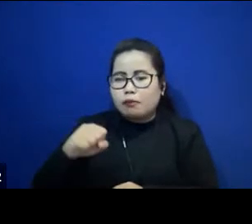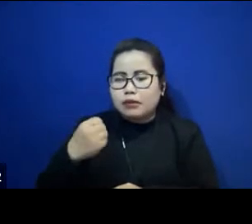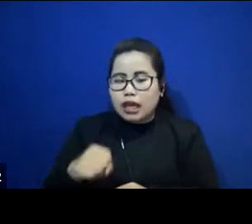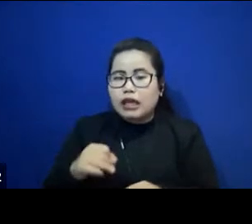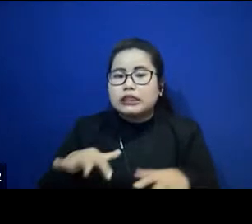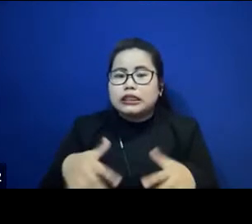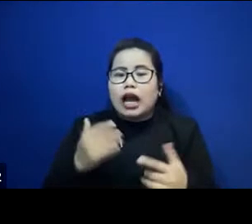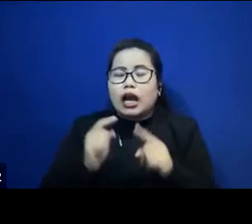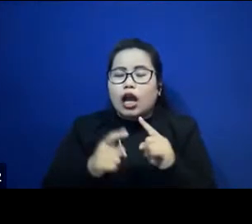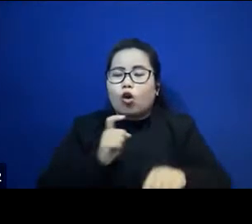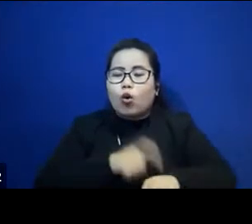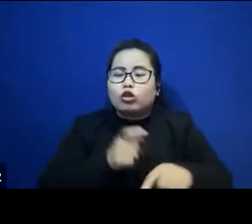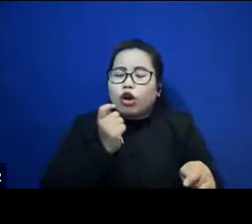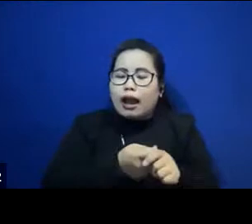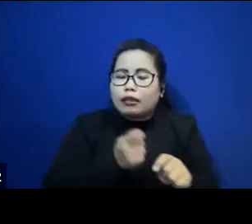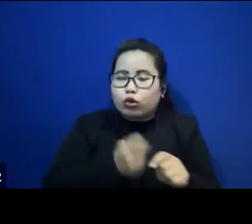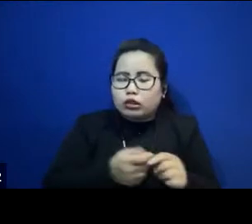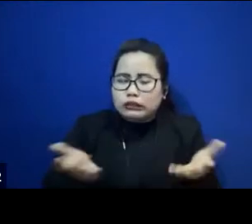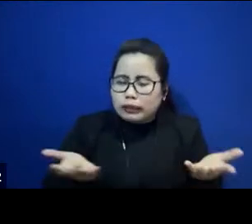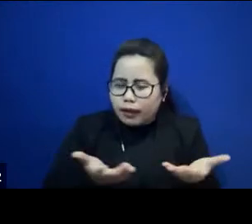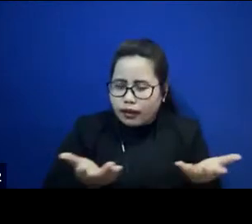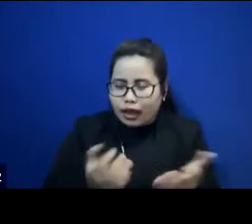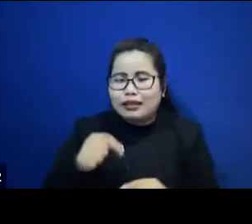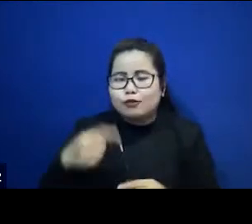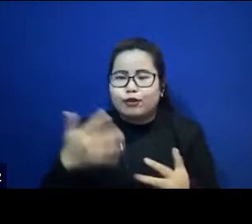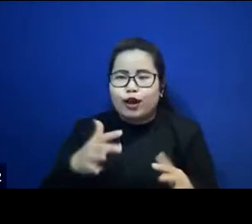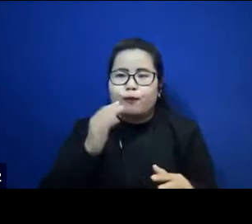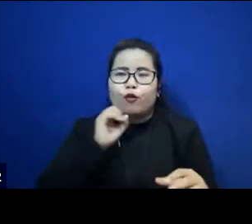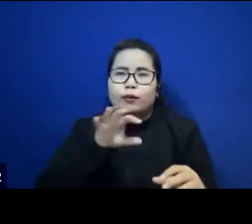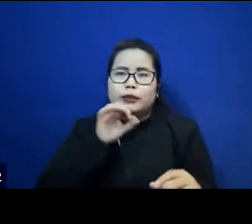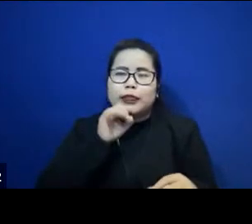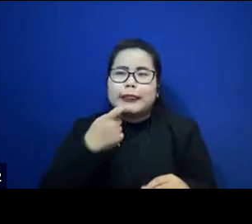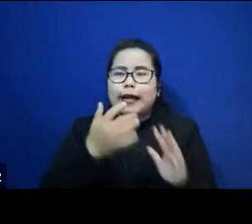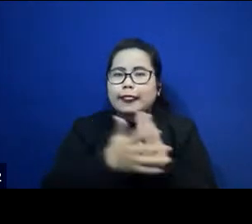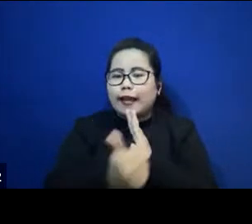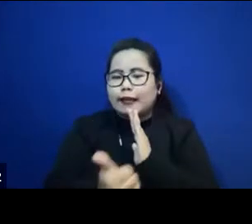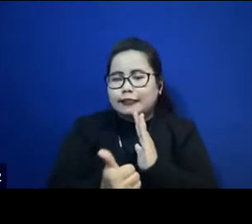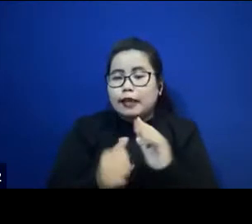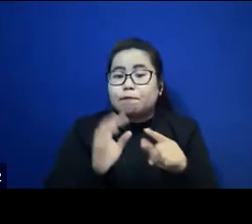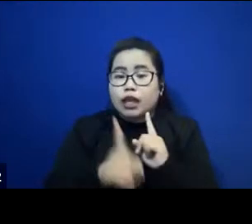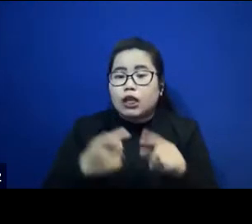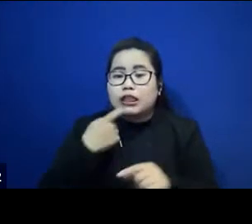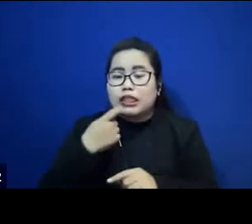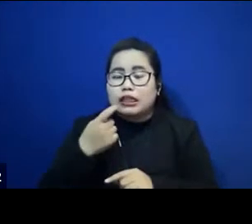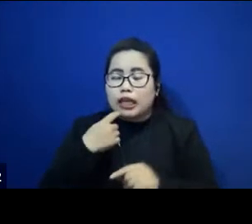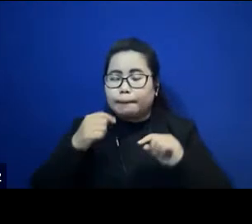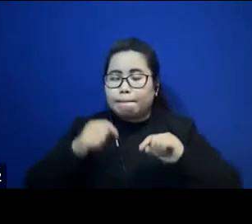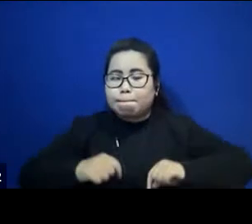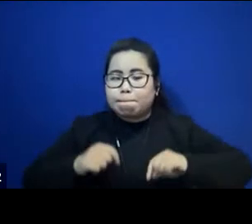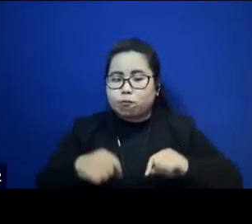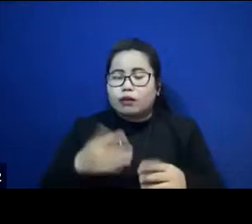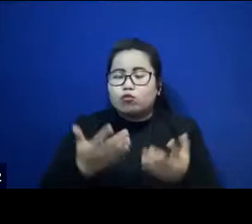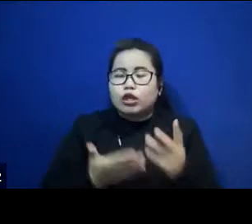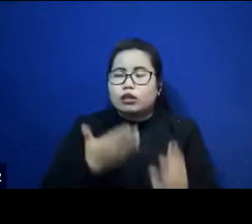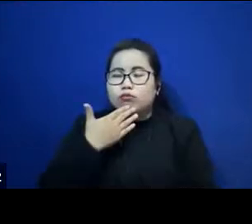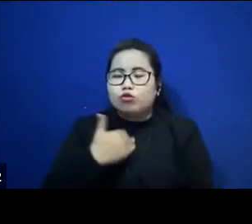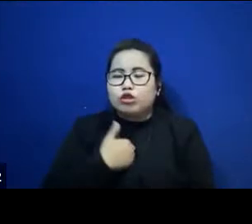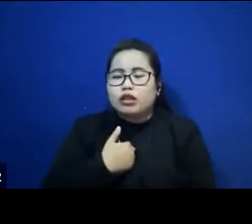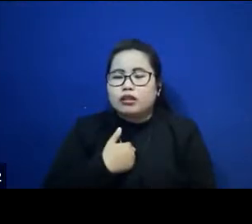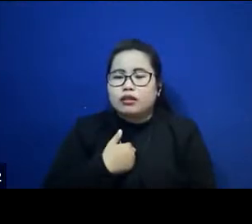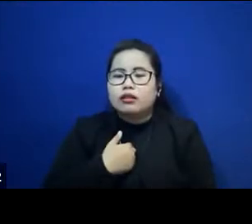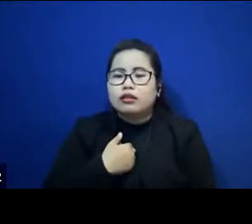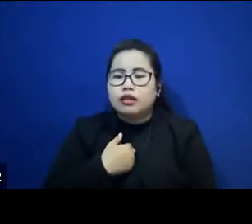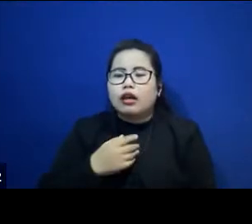melakukan settingnya bagaimana teknik tahun ini harusnya jadi versinya a punya